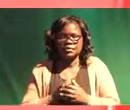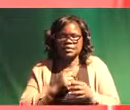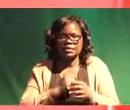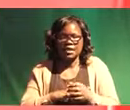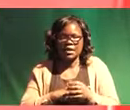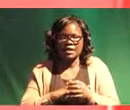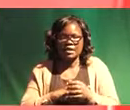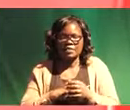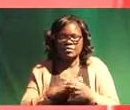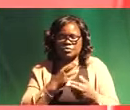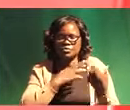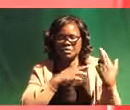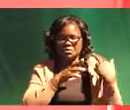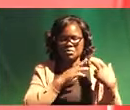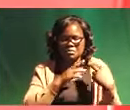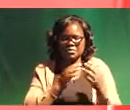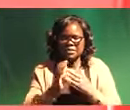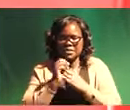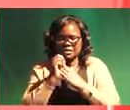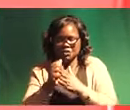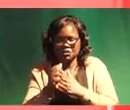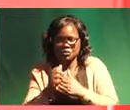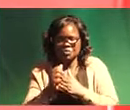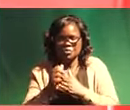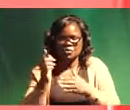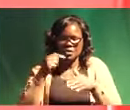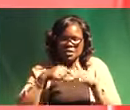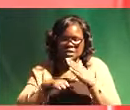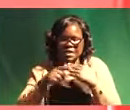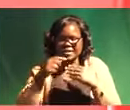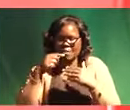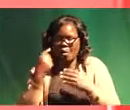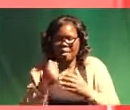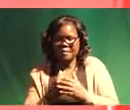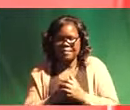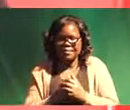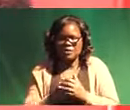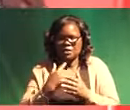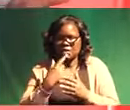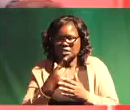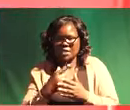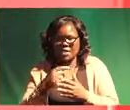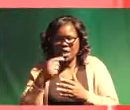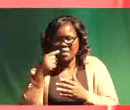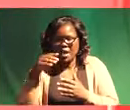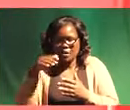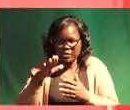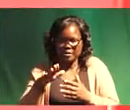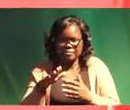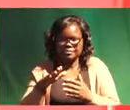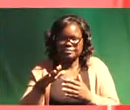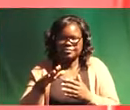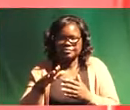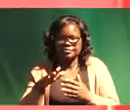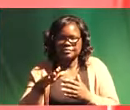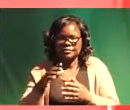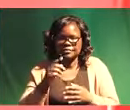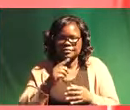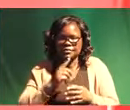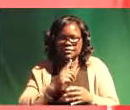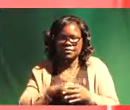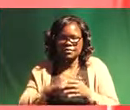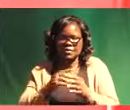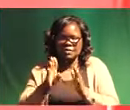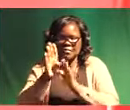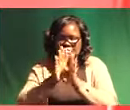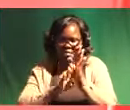Ulipochukua hatamu ya uongozi ukaingia pale Maua. Ukasema hii miraa yenu nikiweka hii Biblia